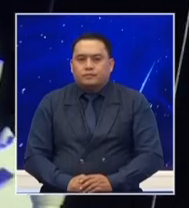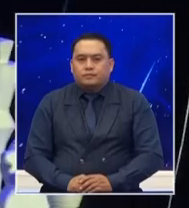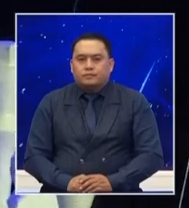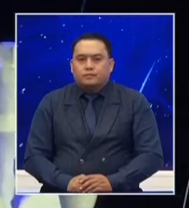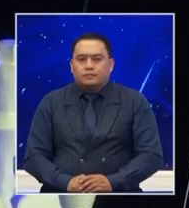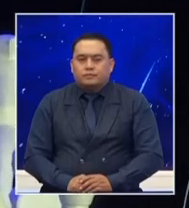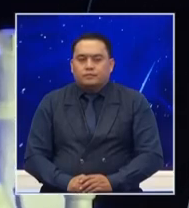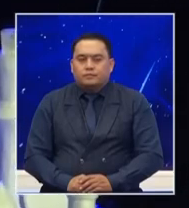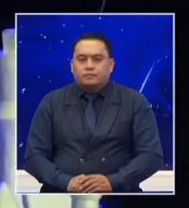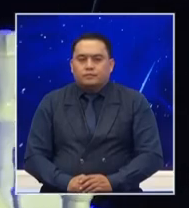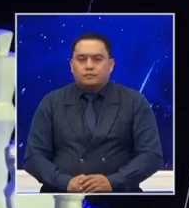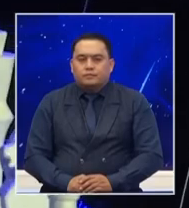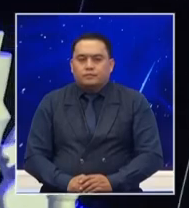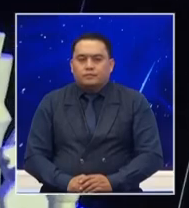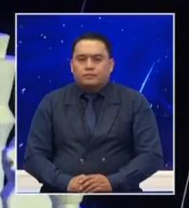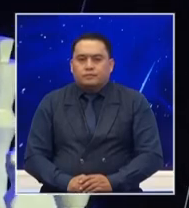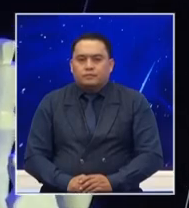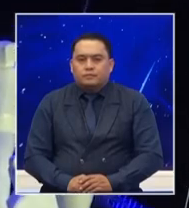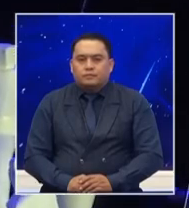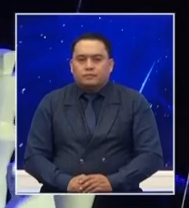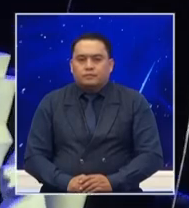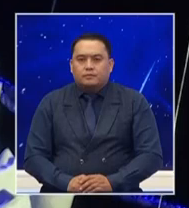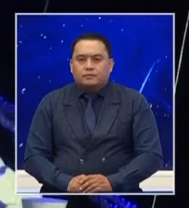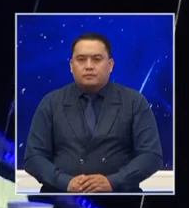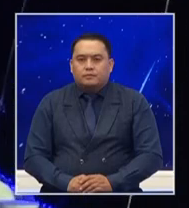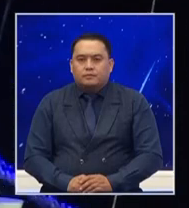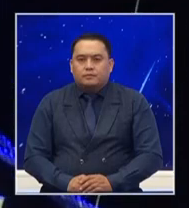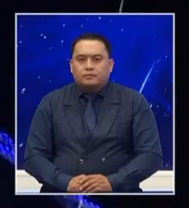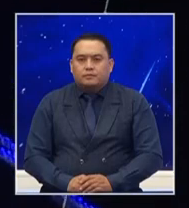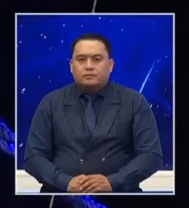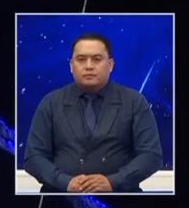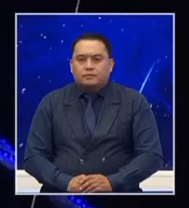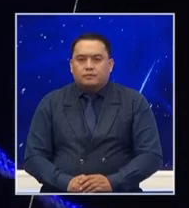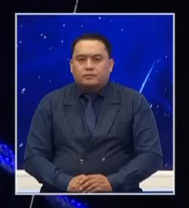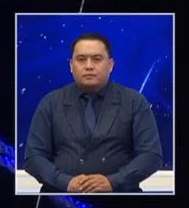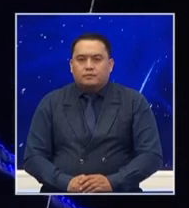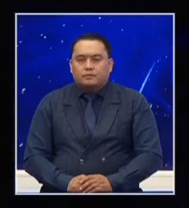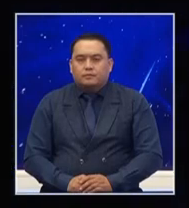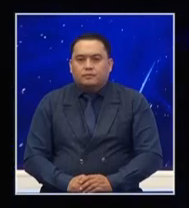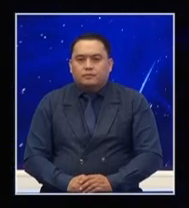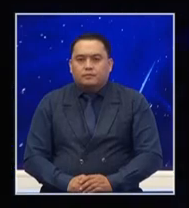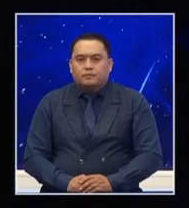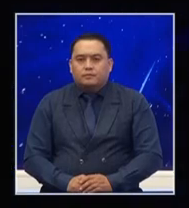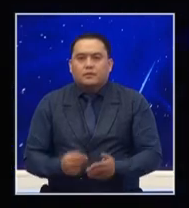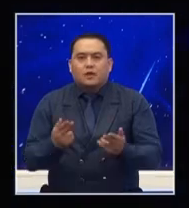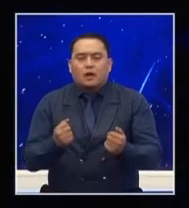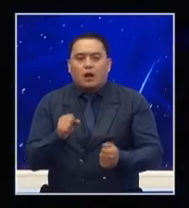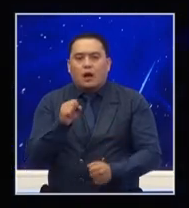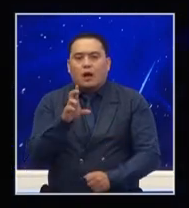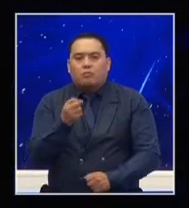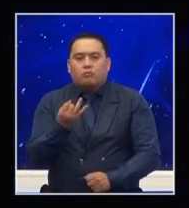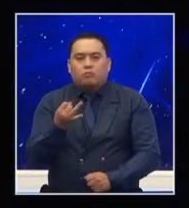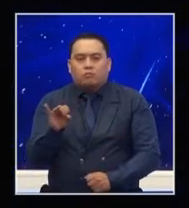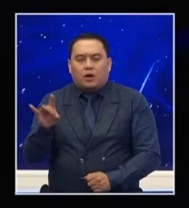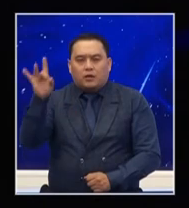ойладық. Қасиетті қадыр тұтпай құт қонбайды, өсиетті үгітпей түк қонбайды. Иә, Абай әлем данасы,